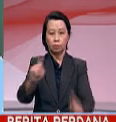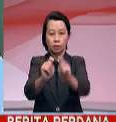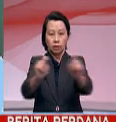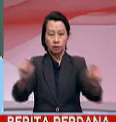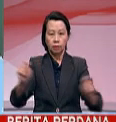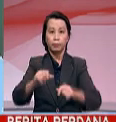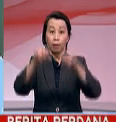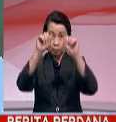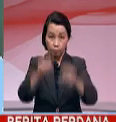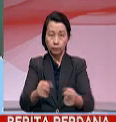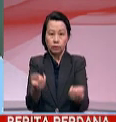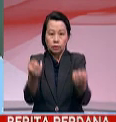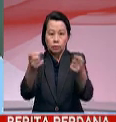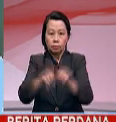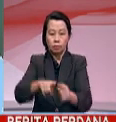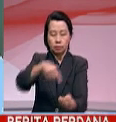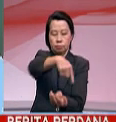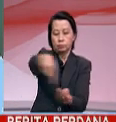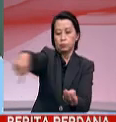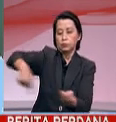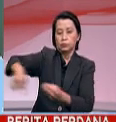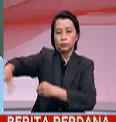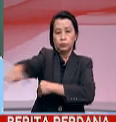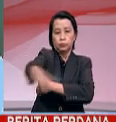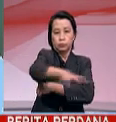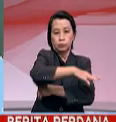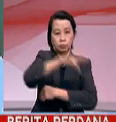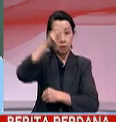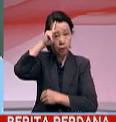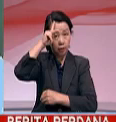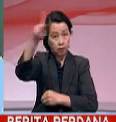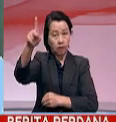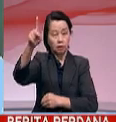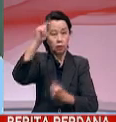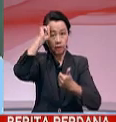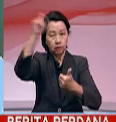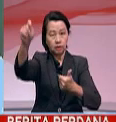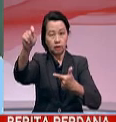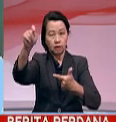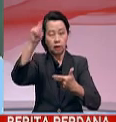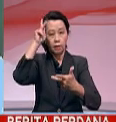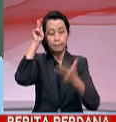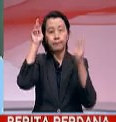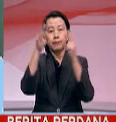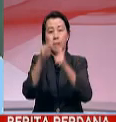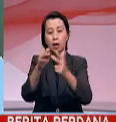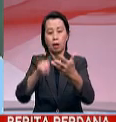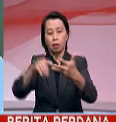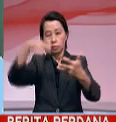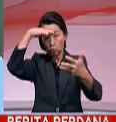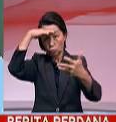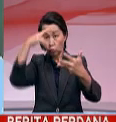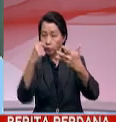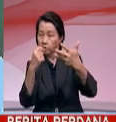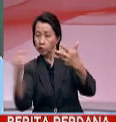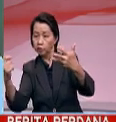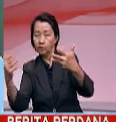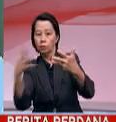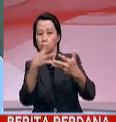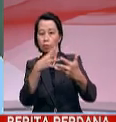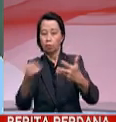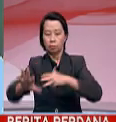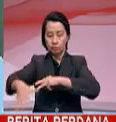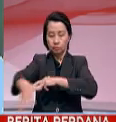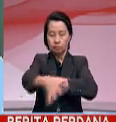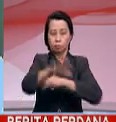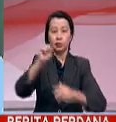berpotensi untuk berlaku di sekitar kawasan perairan negeri Kelantan, Terengganu, Pahang dan juga Johor Timur termasuk di perairan